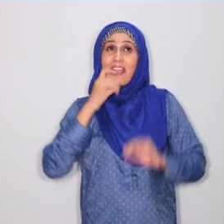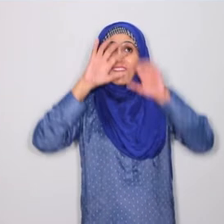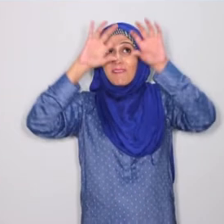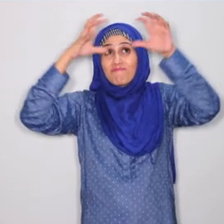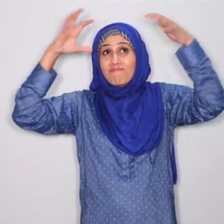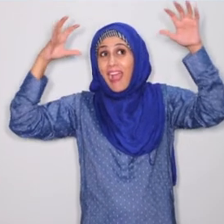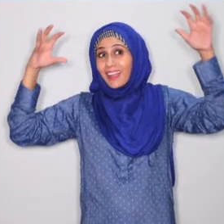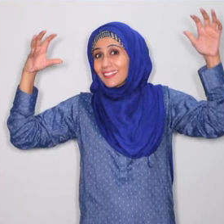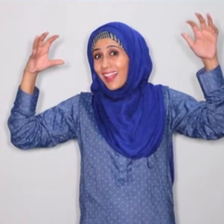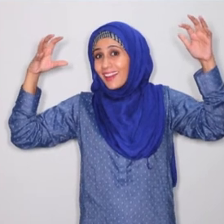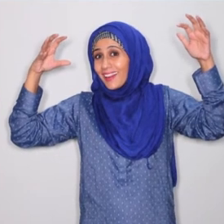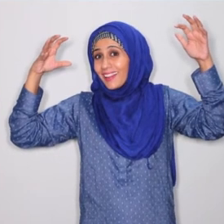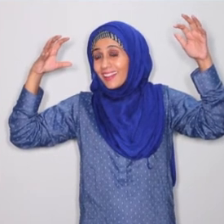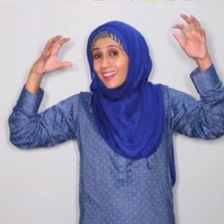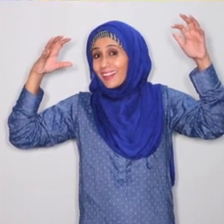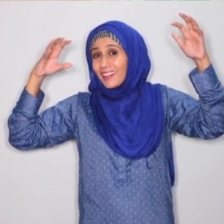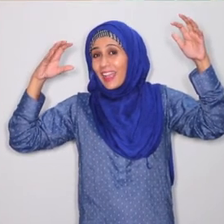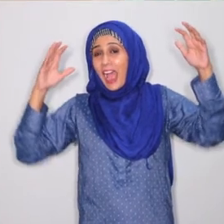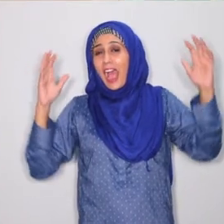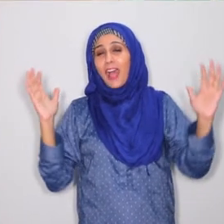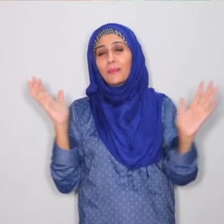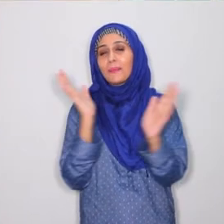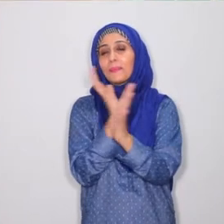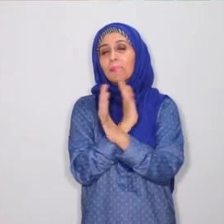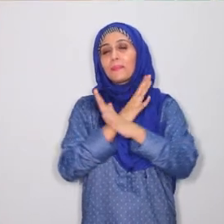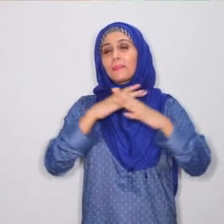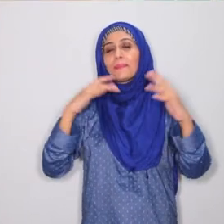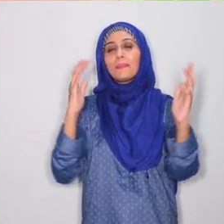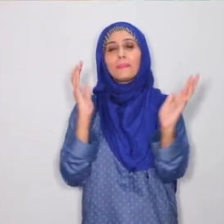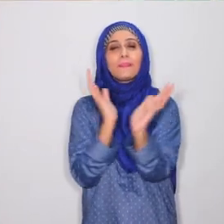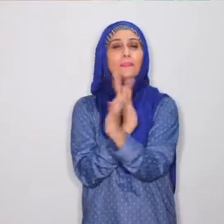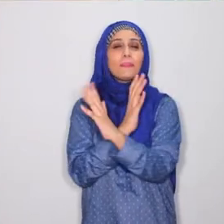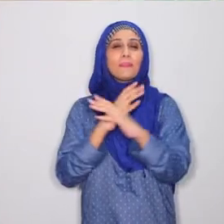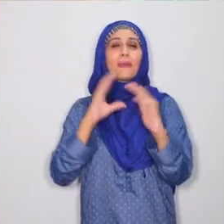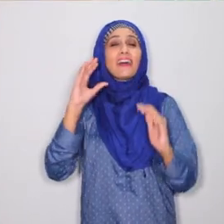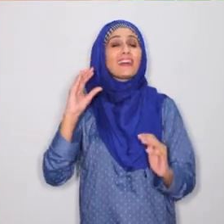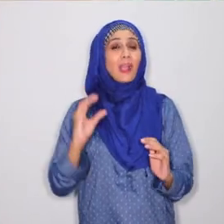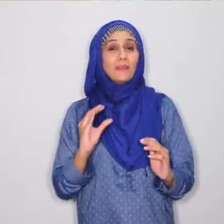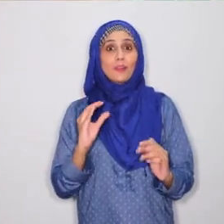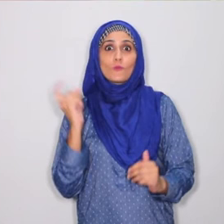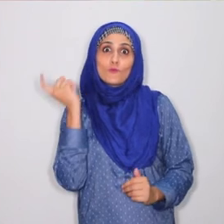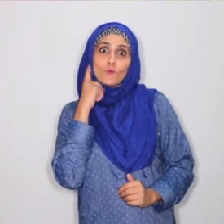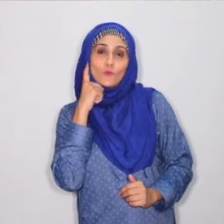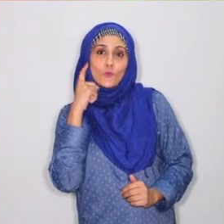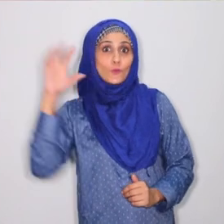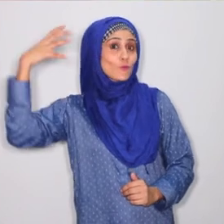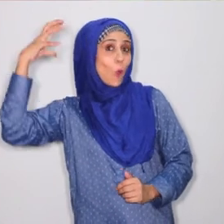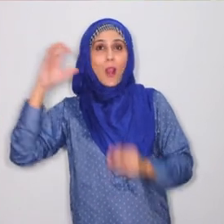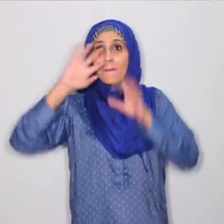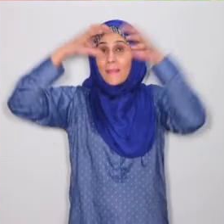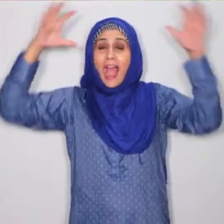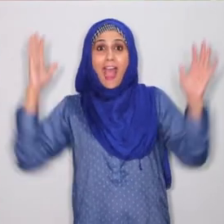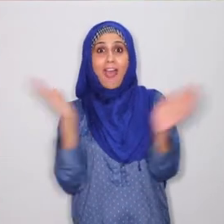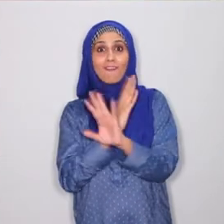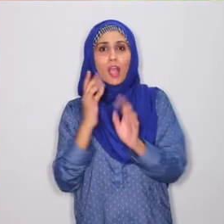फिर से हवा चलती है शुगर सूरज बादलों और हवा को ख्याल आया कि